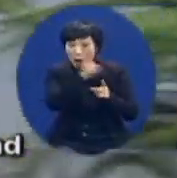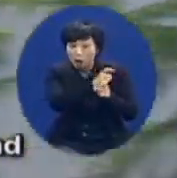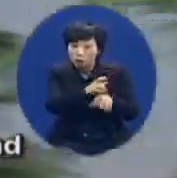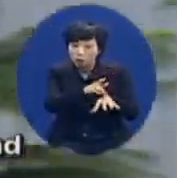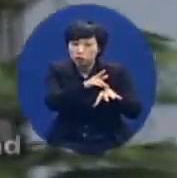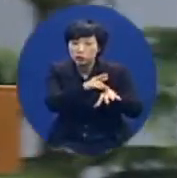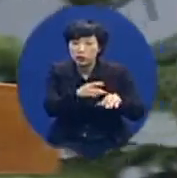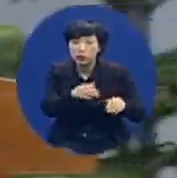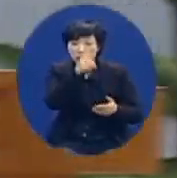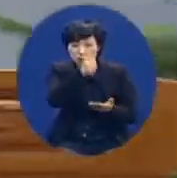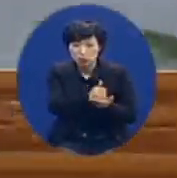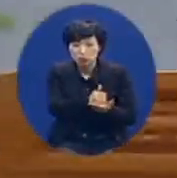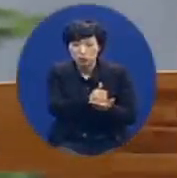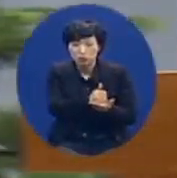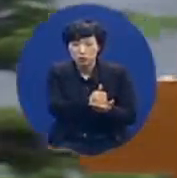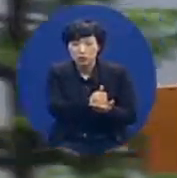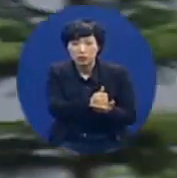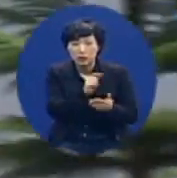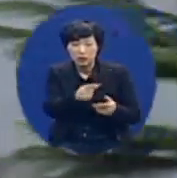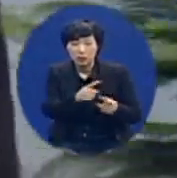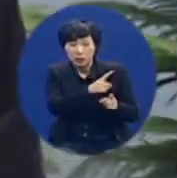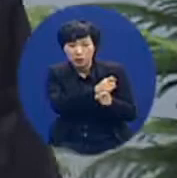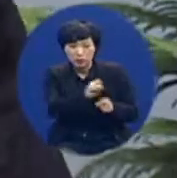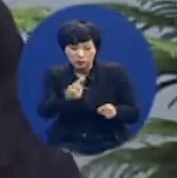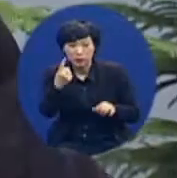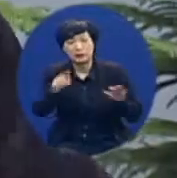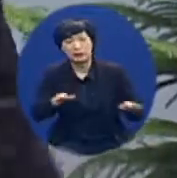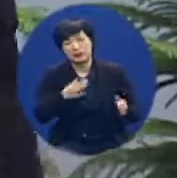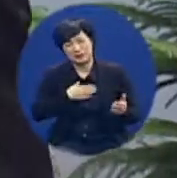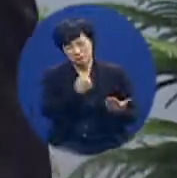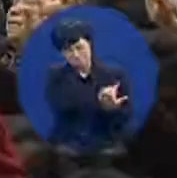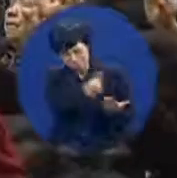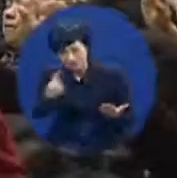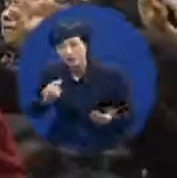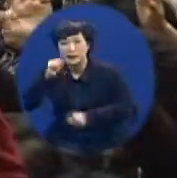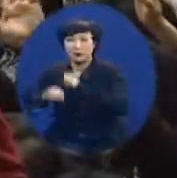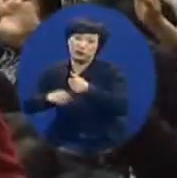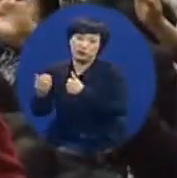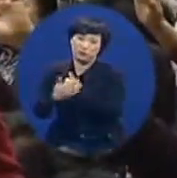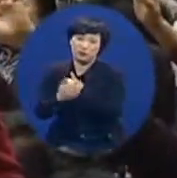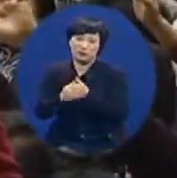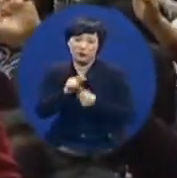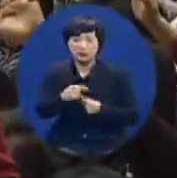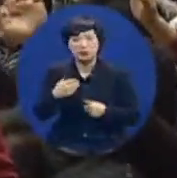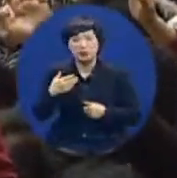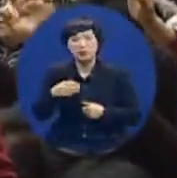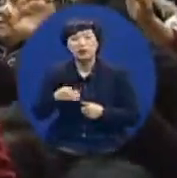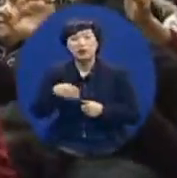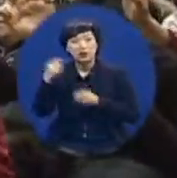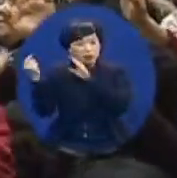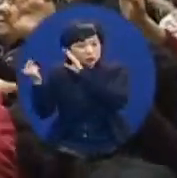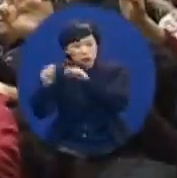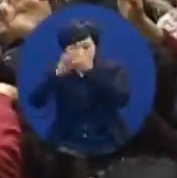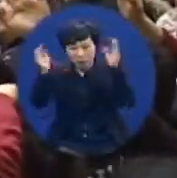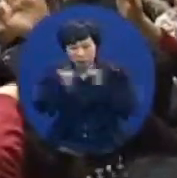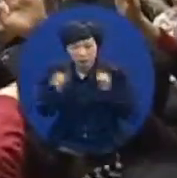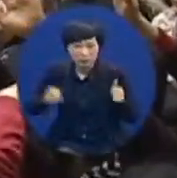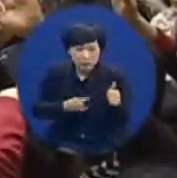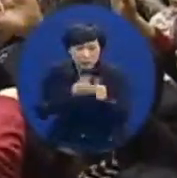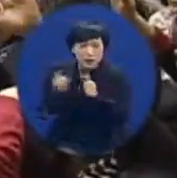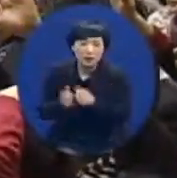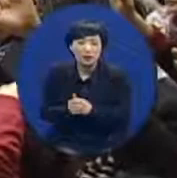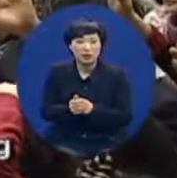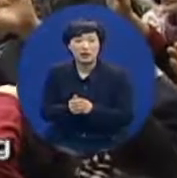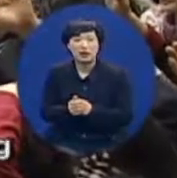사 귀신이 죄로 늘어놓 원수에게서 자유케 도와 주시옵시고이을 반에게 전하게 하시고이